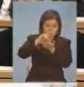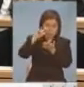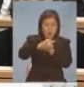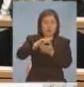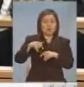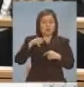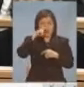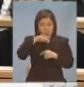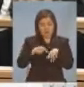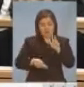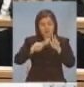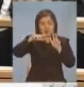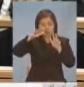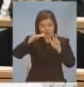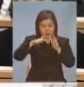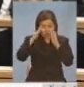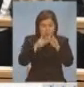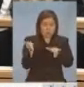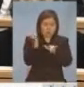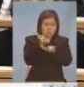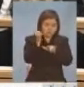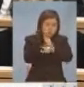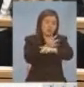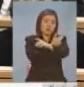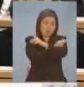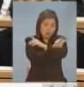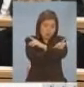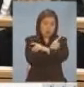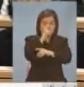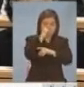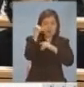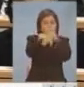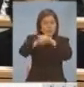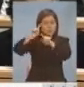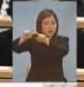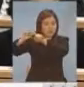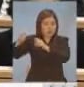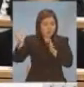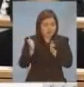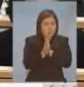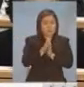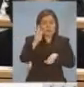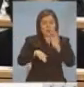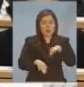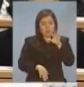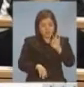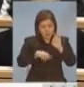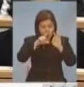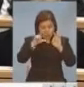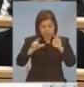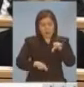ที่ยวบินจำนวนผู้โดยสารของภูเก็ตเนี่ยค่ะทั้งต่างประเทศและในประเทศรวมกันอยู่ที่ประมาณ